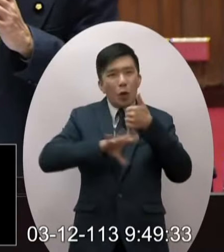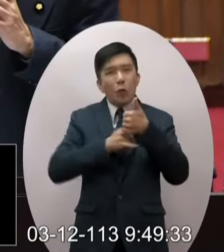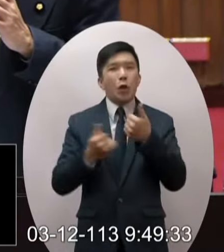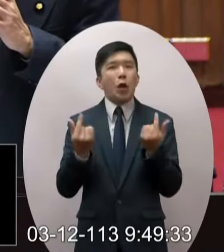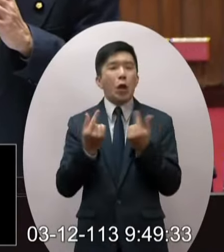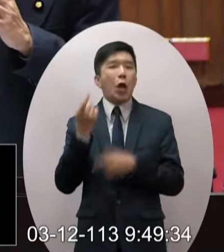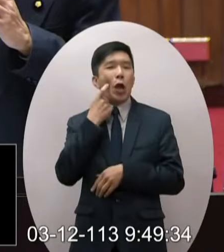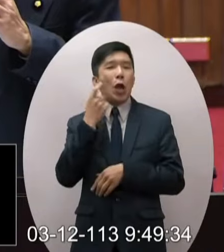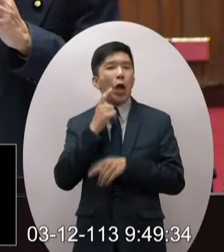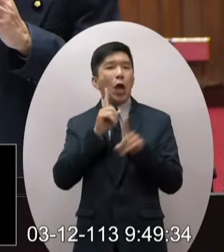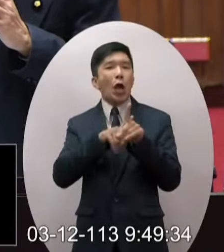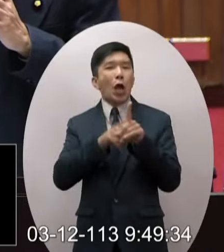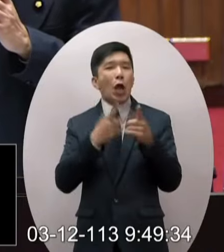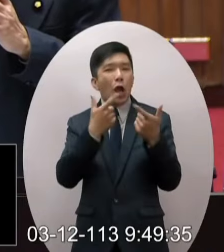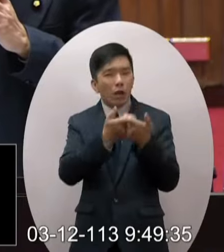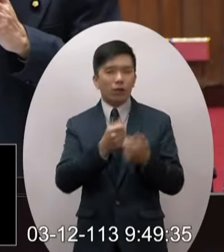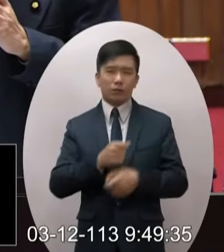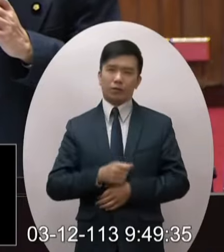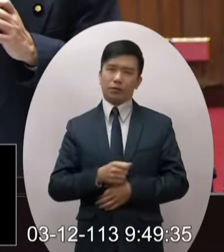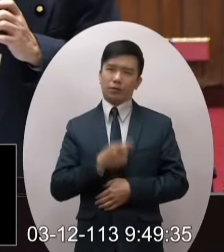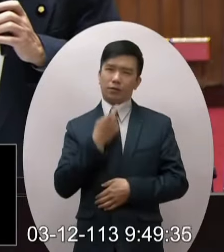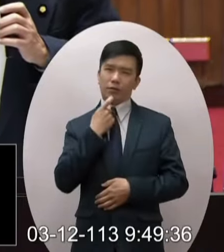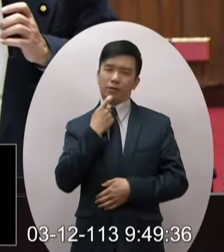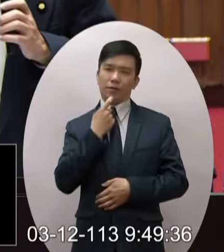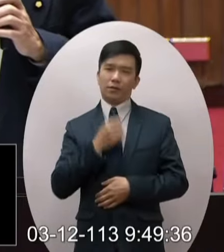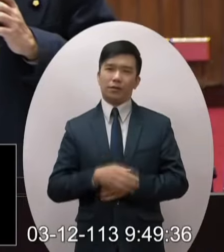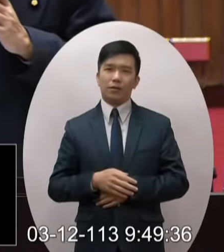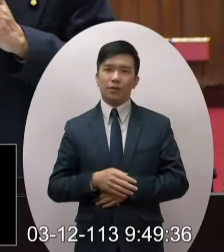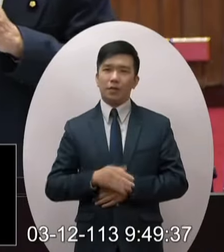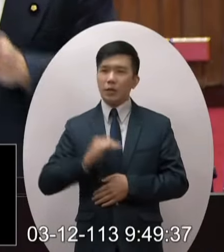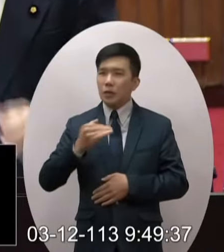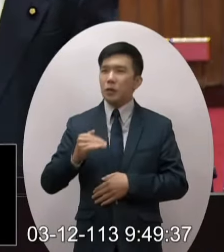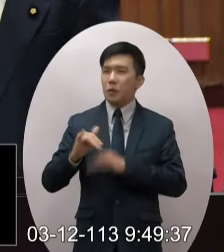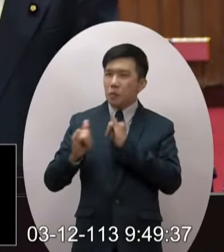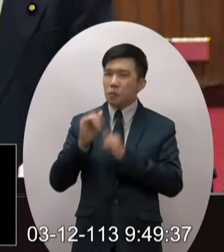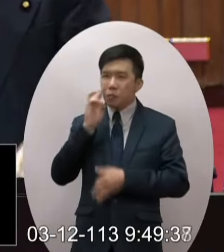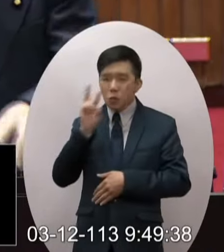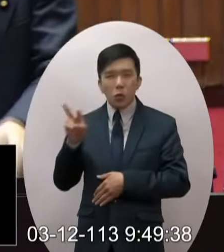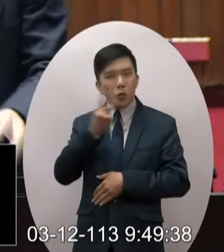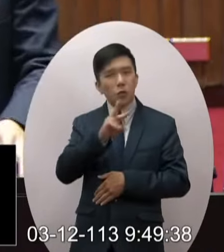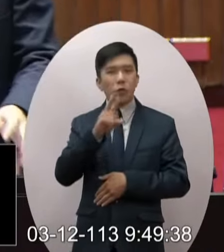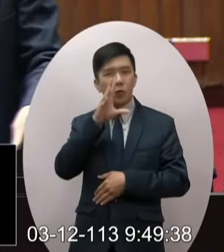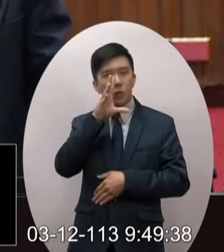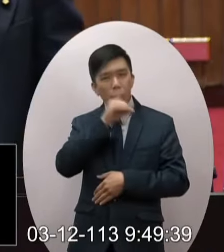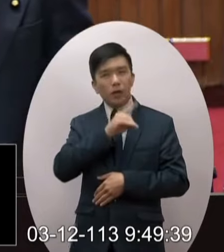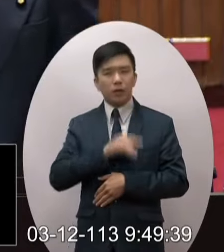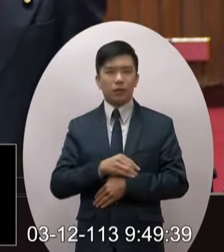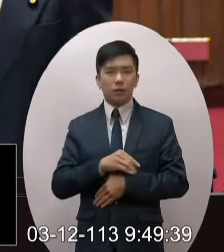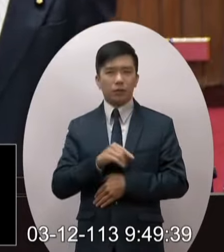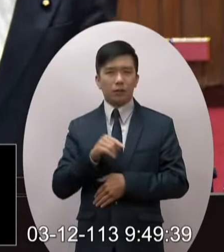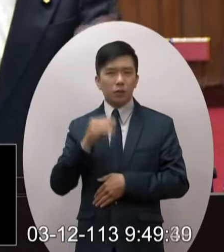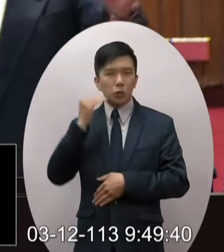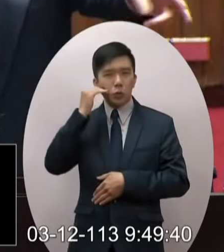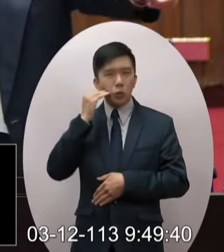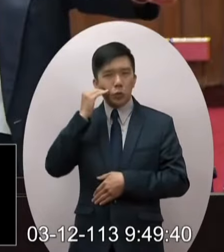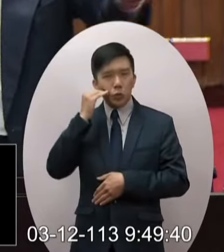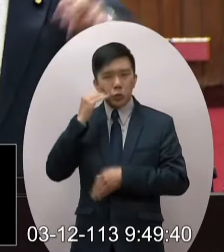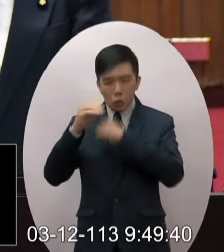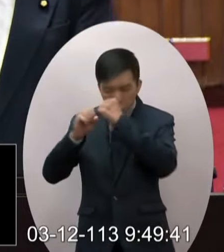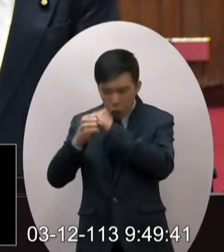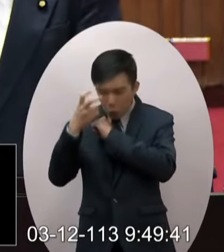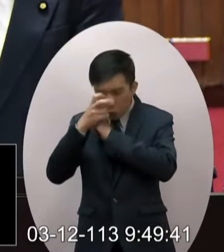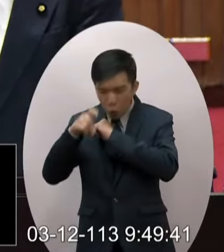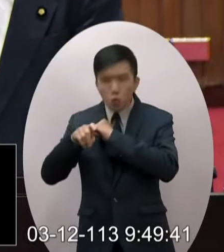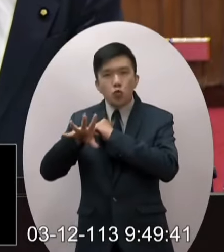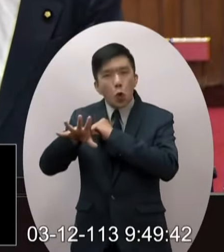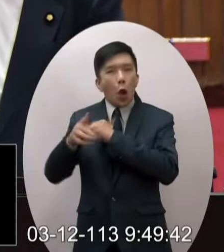合的。啊，你配合的，让所有台湾人的感觉，啊，盖先检验到的时候，应该给